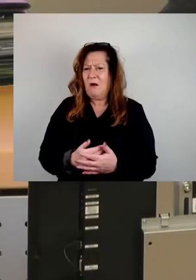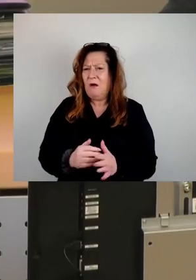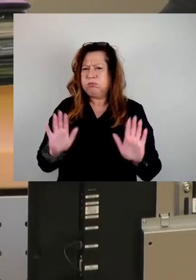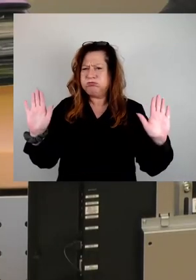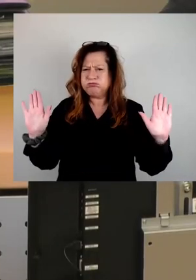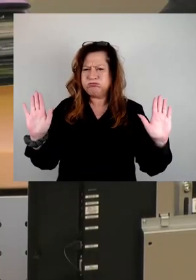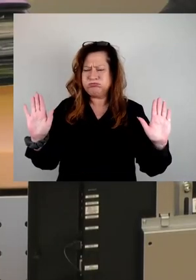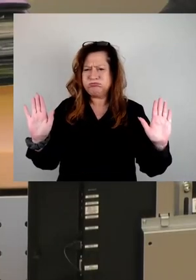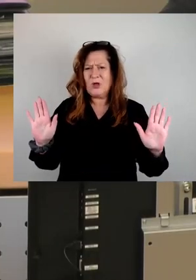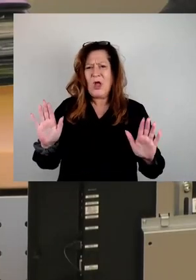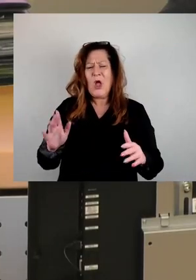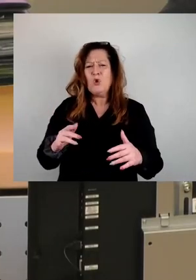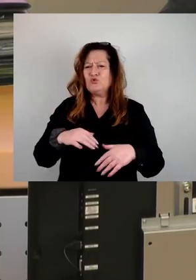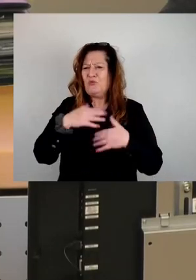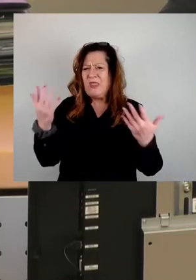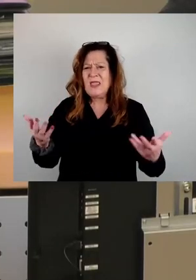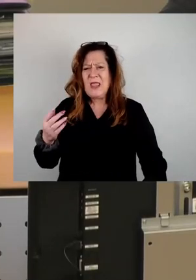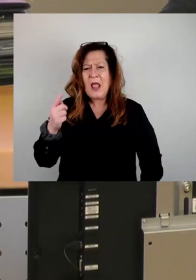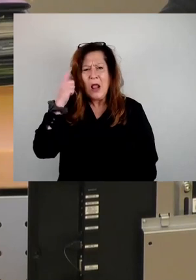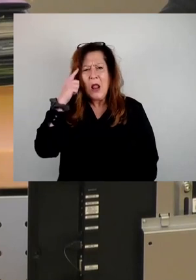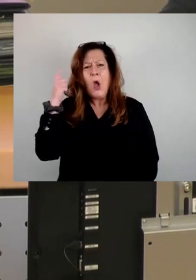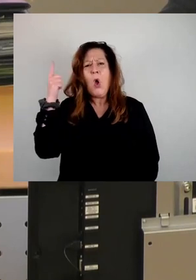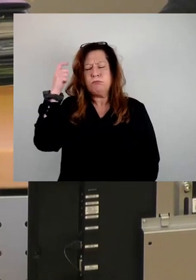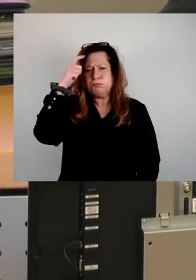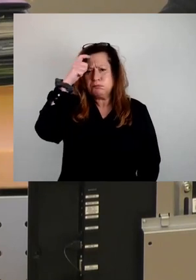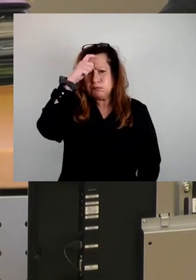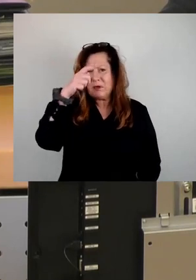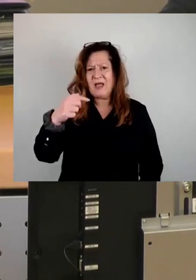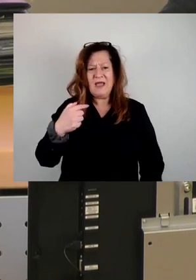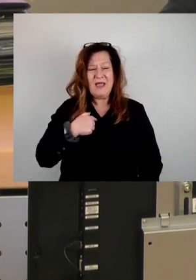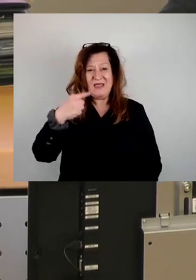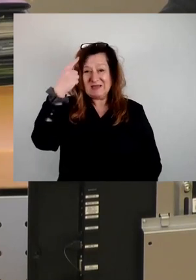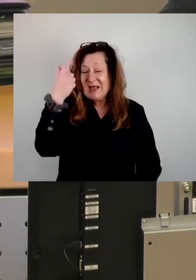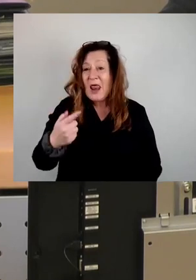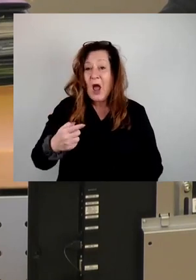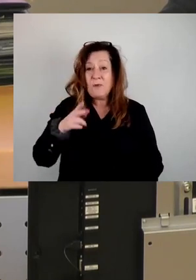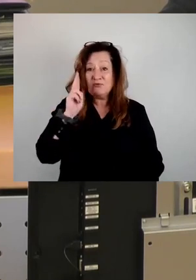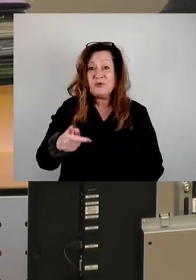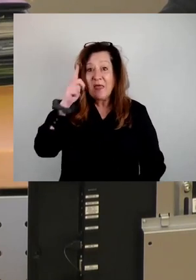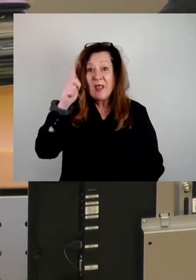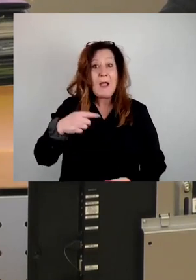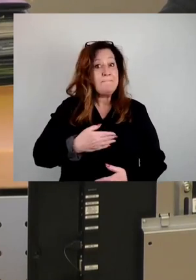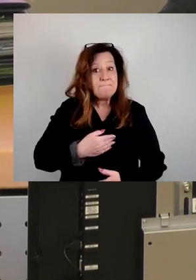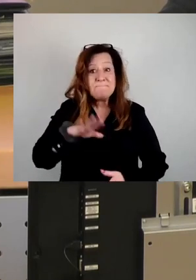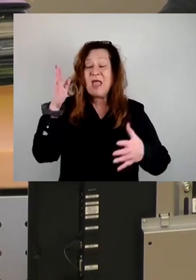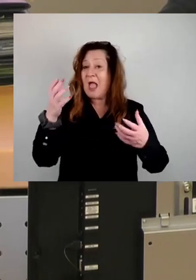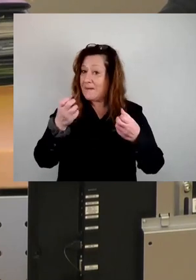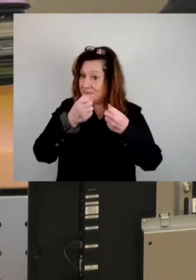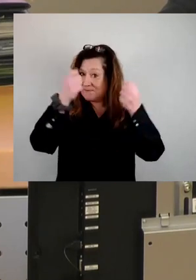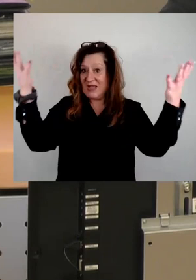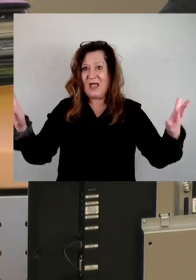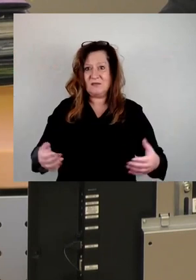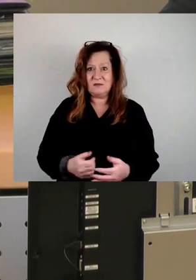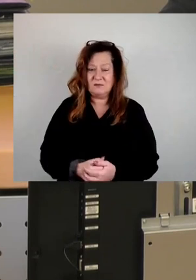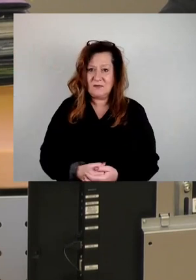Bedenkenträgerei hier in der Runde. Ich glaube, etwas mehr Begeisterung könnte der Stadtrat schon rüberbringen. Das ist doch endlich mal